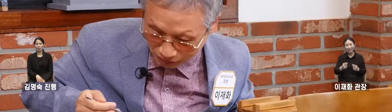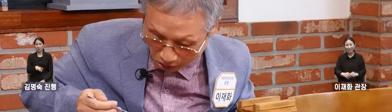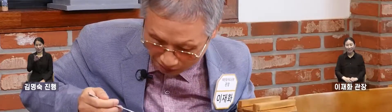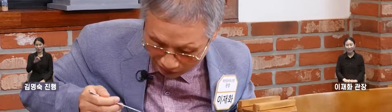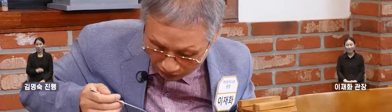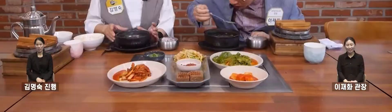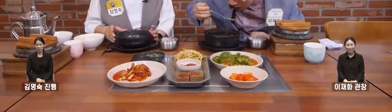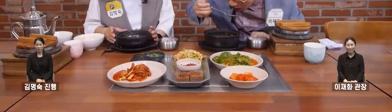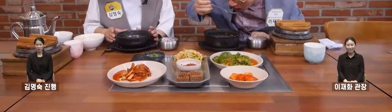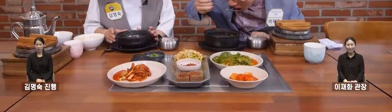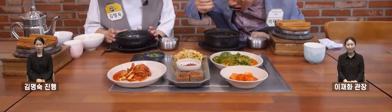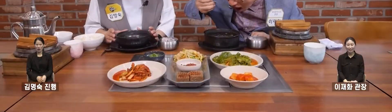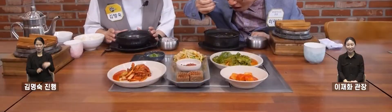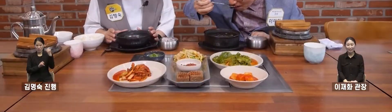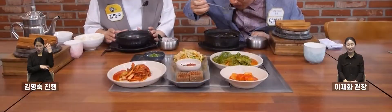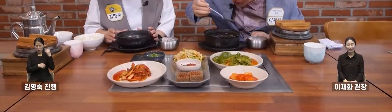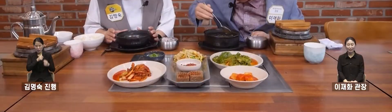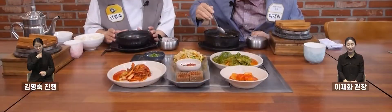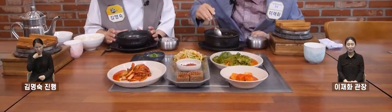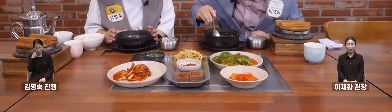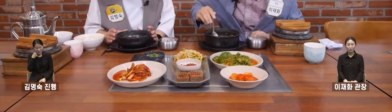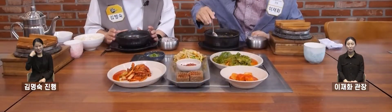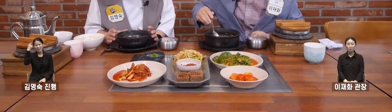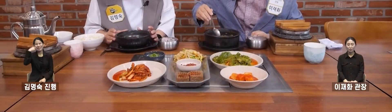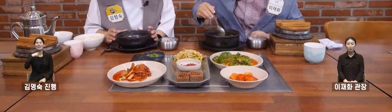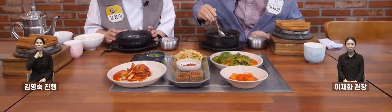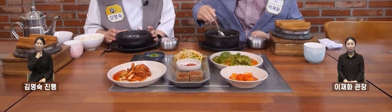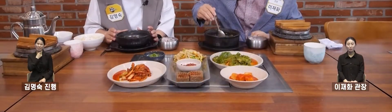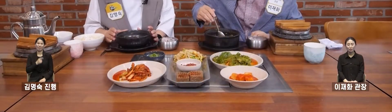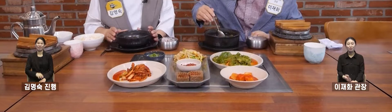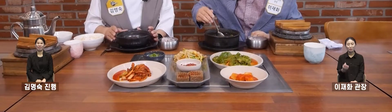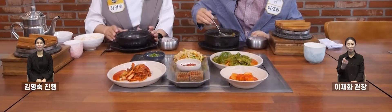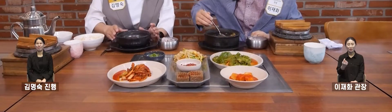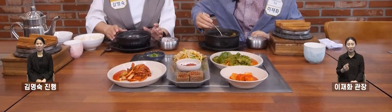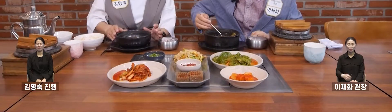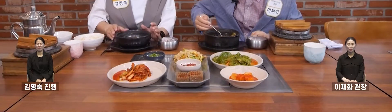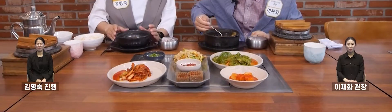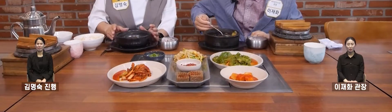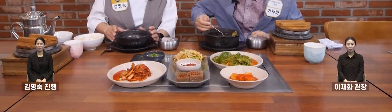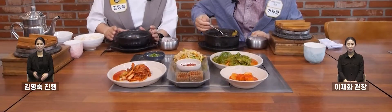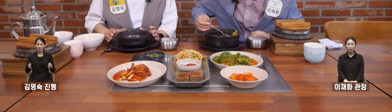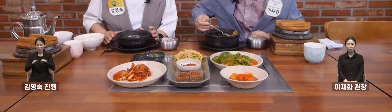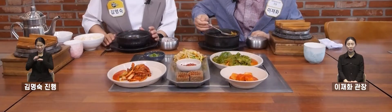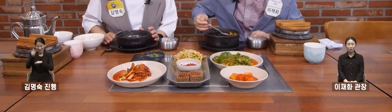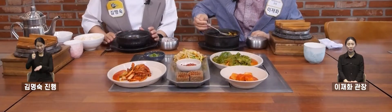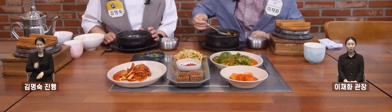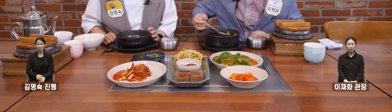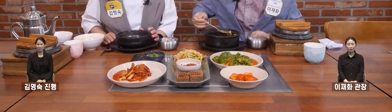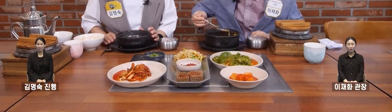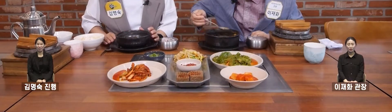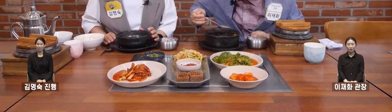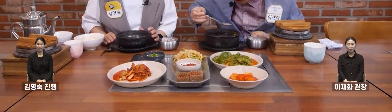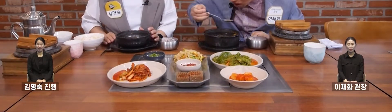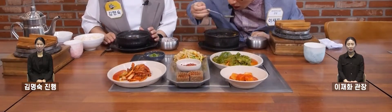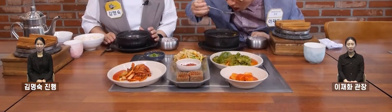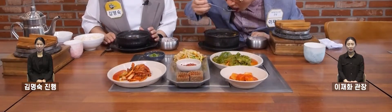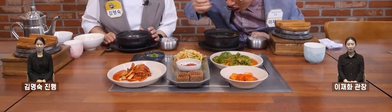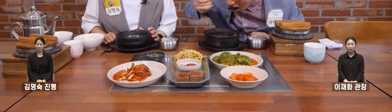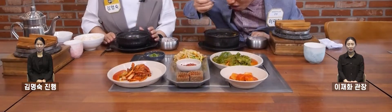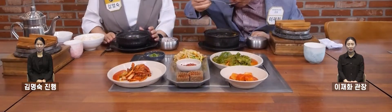일단 본연의 맛을 더 느끼고 싶잖아요. 네. 네. 관장님 이제